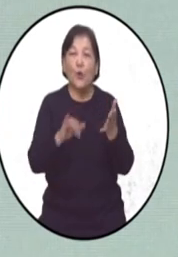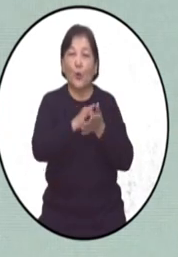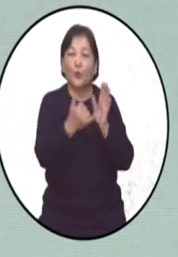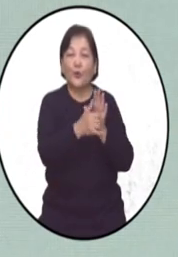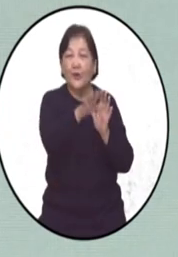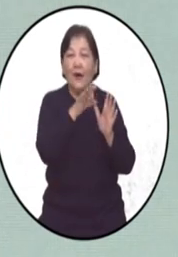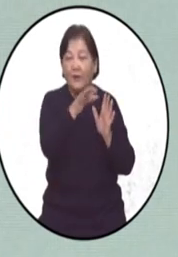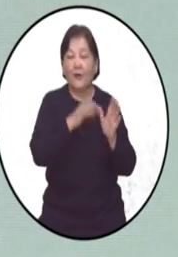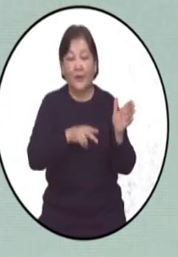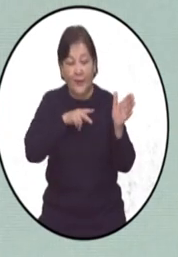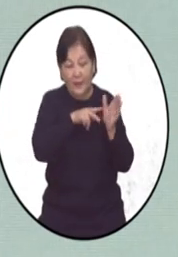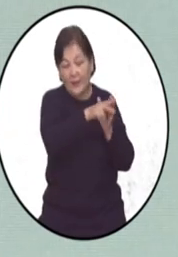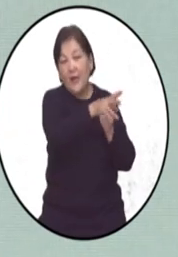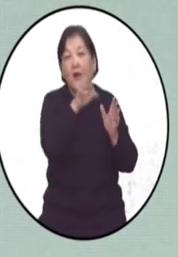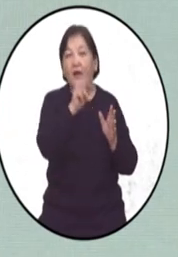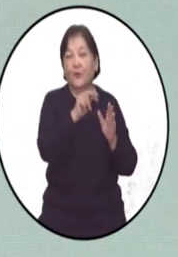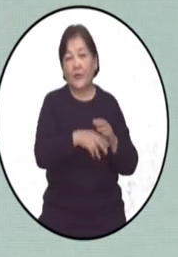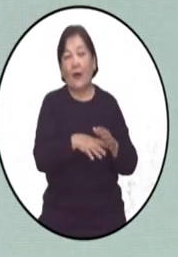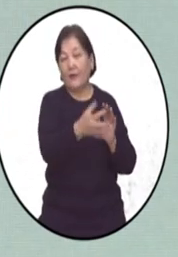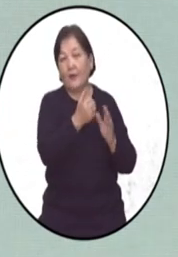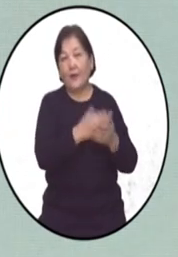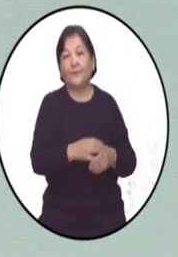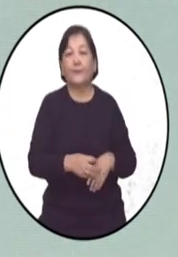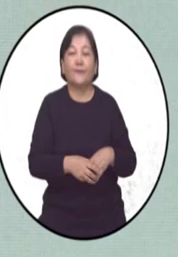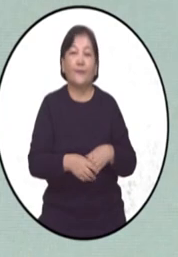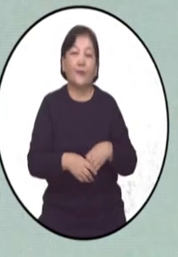утгуудыг n хүртэл авах юм байна. За оролт бол n тоо